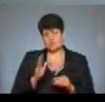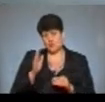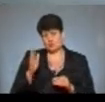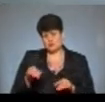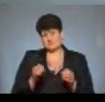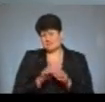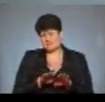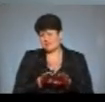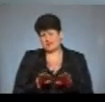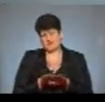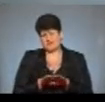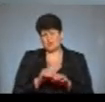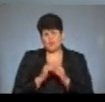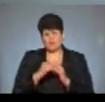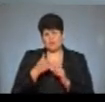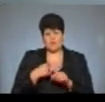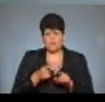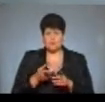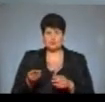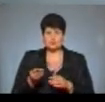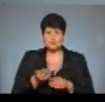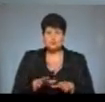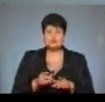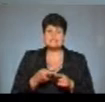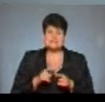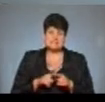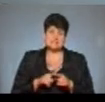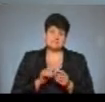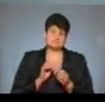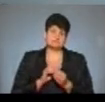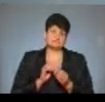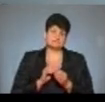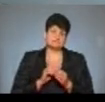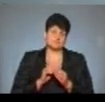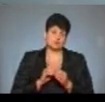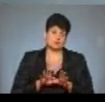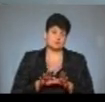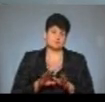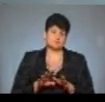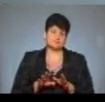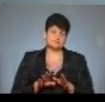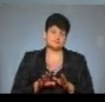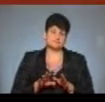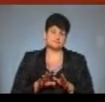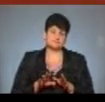рівні кожного року, десь вона в структурі посівні тримають однакову площу.